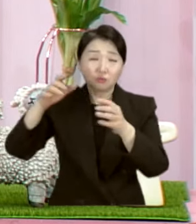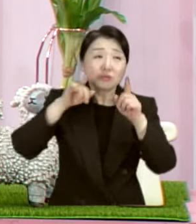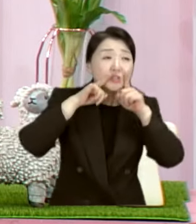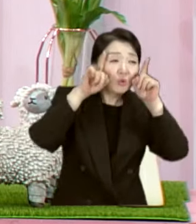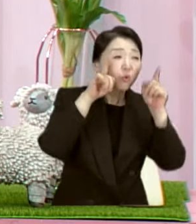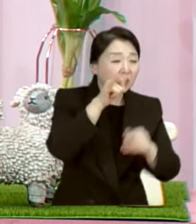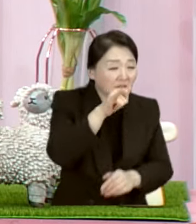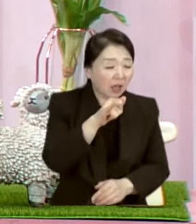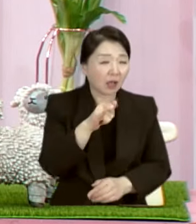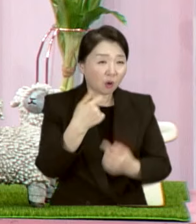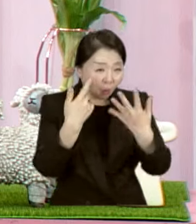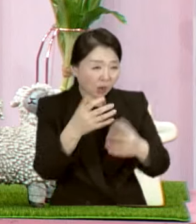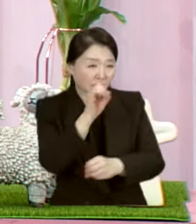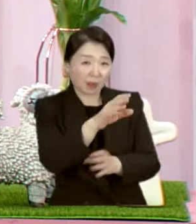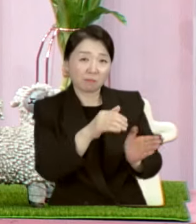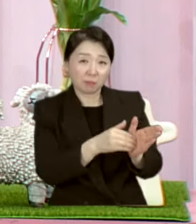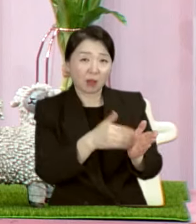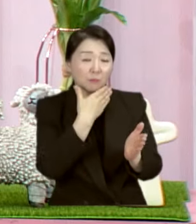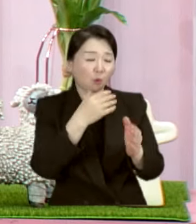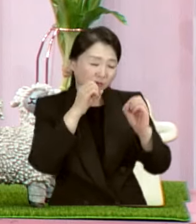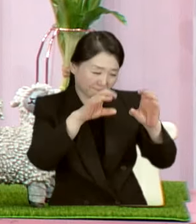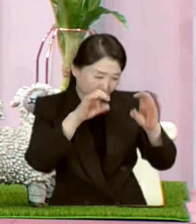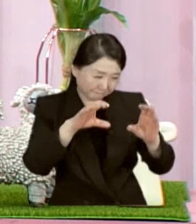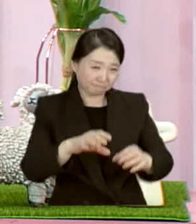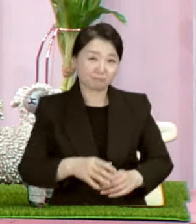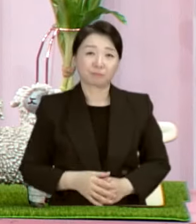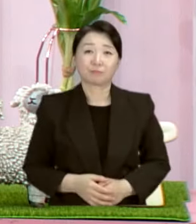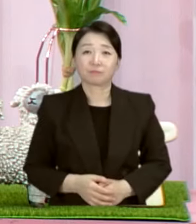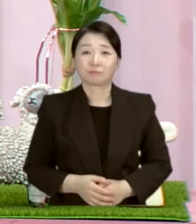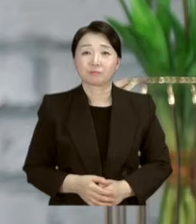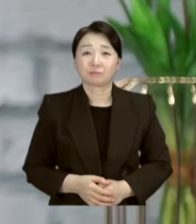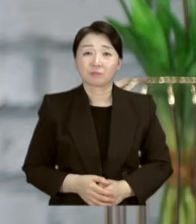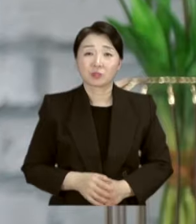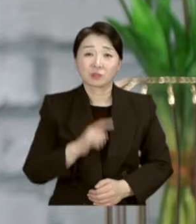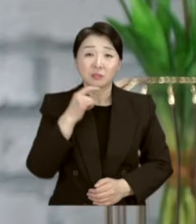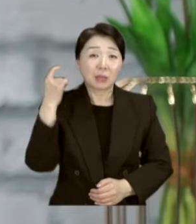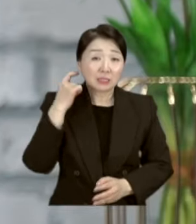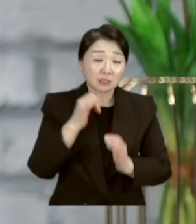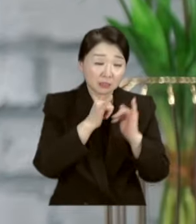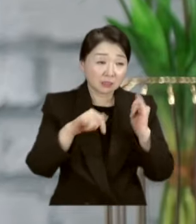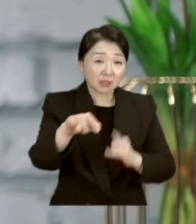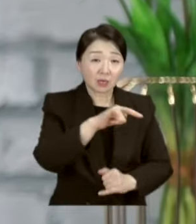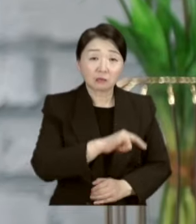이렇게 정말 가장 본질적인 이야기를 하면서 복음을 막 전했던 것 같아요. 근데 그 말을 들은